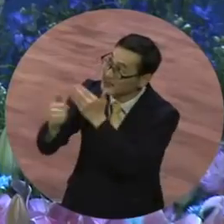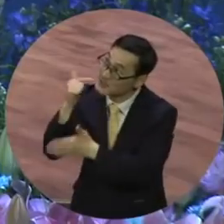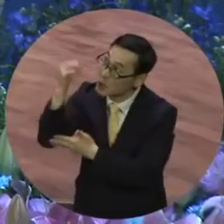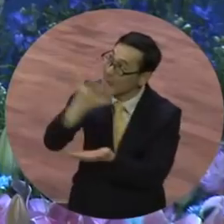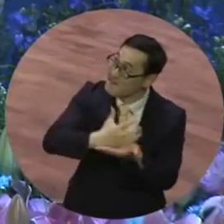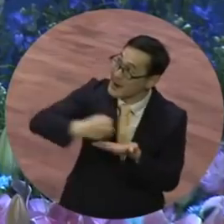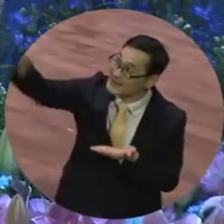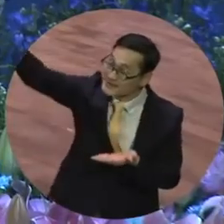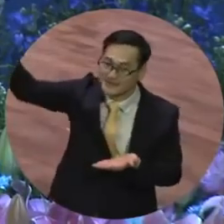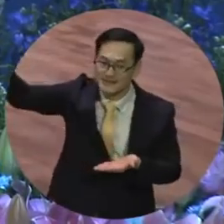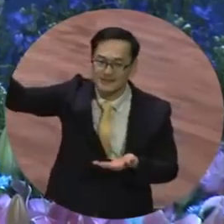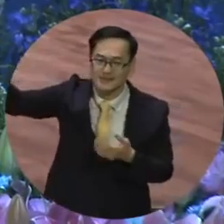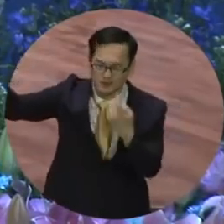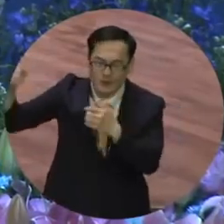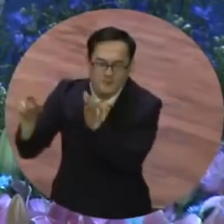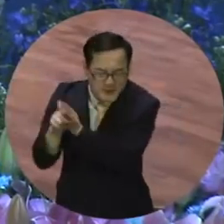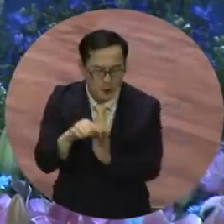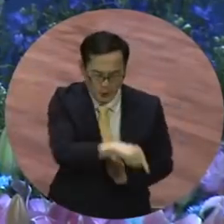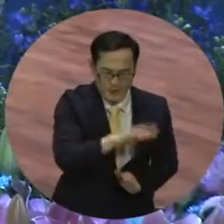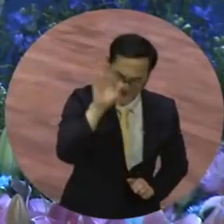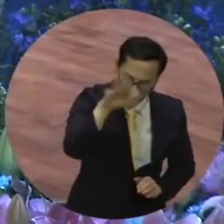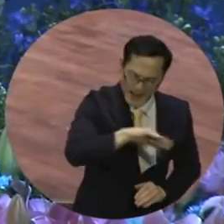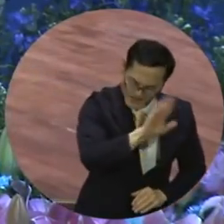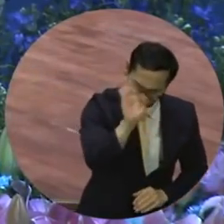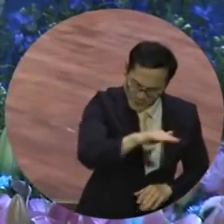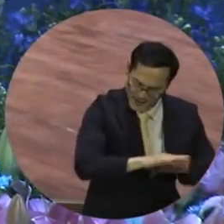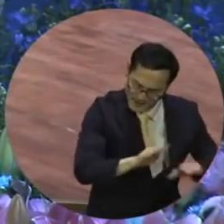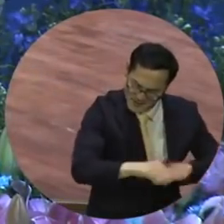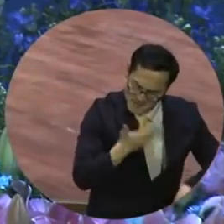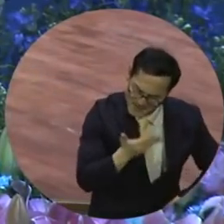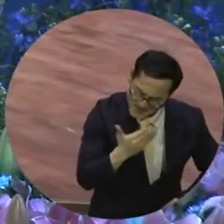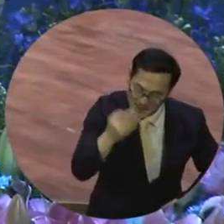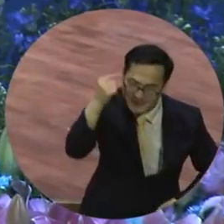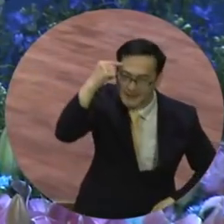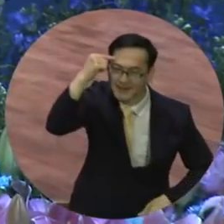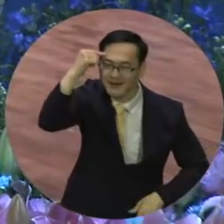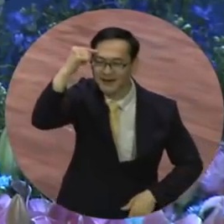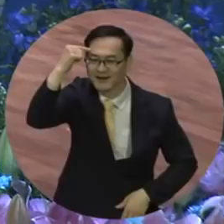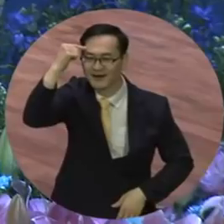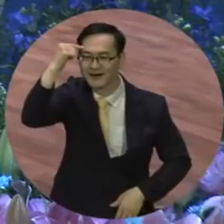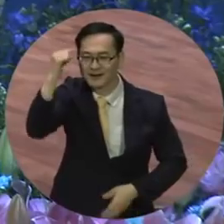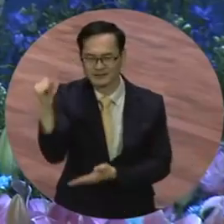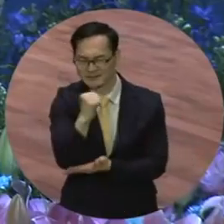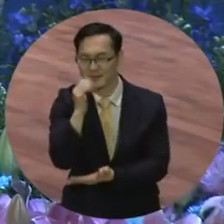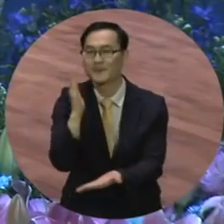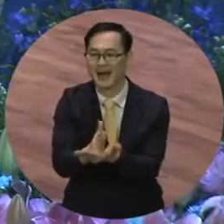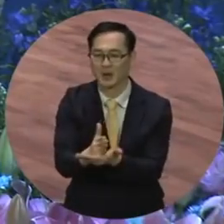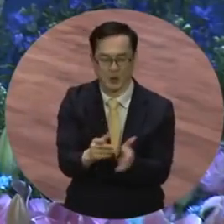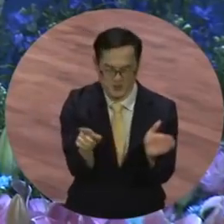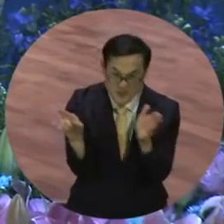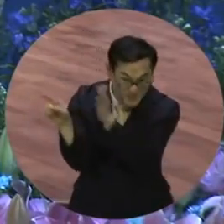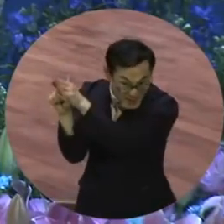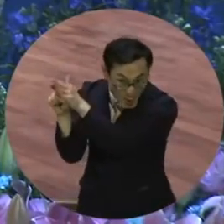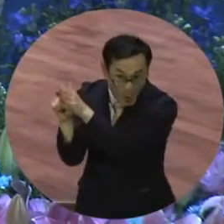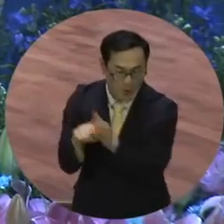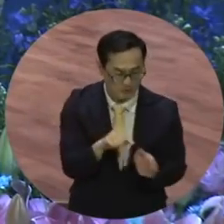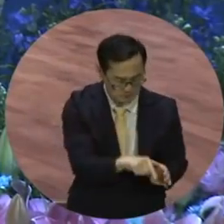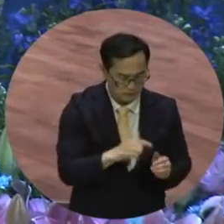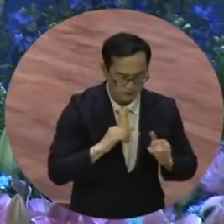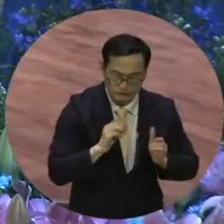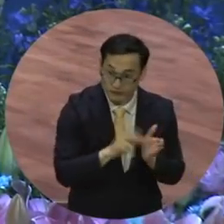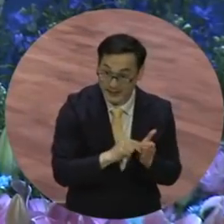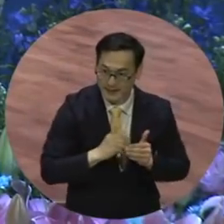받으실 일이라고 하면 하나님은 이루어주신다. 흔들리지 말고 믿으란 얘기예요. 아브라함은